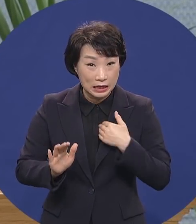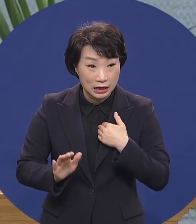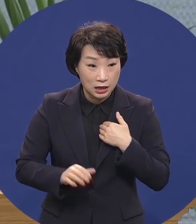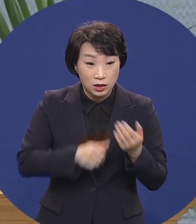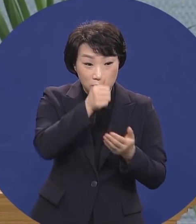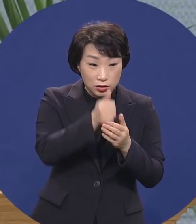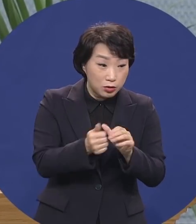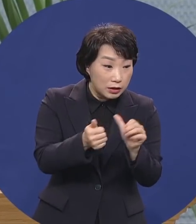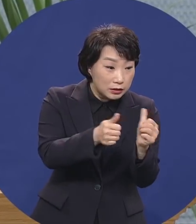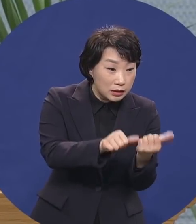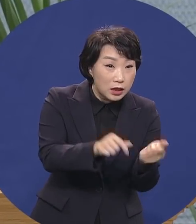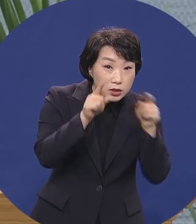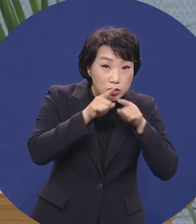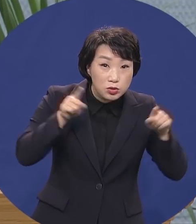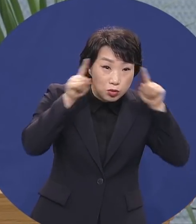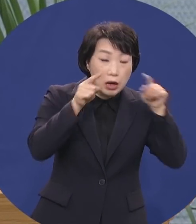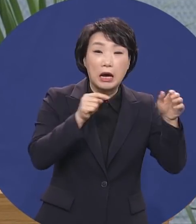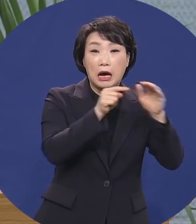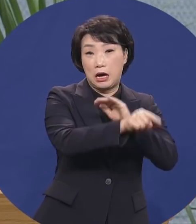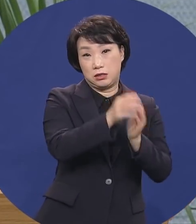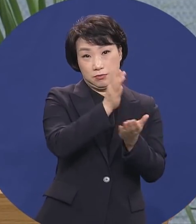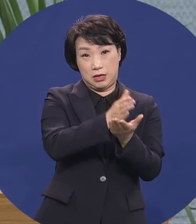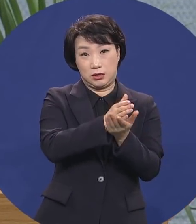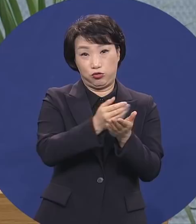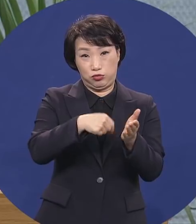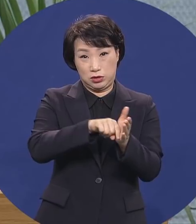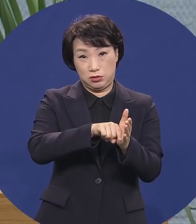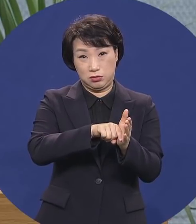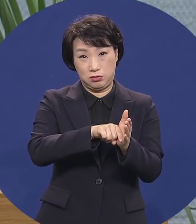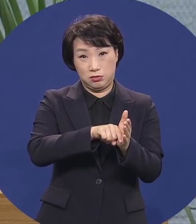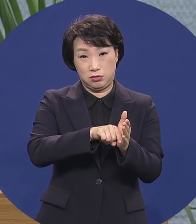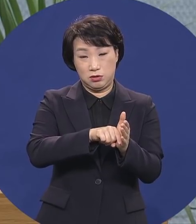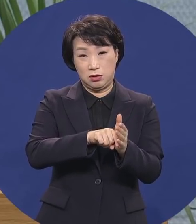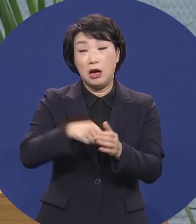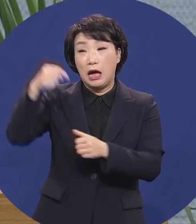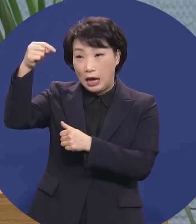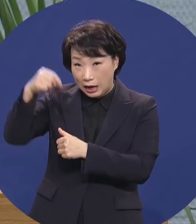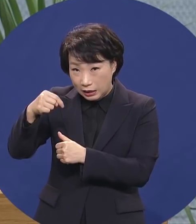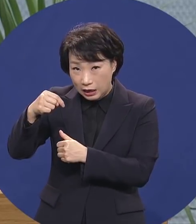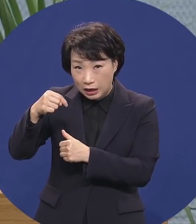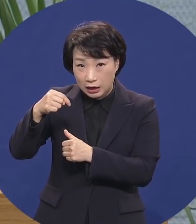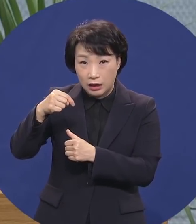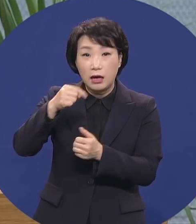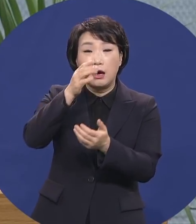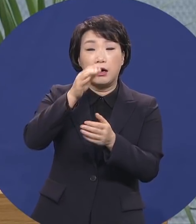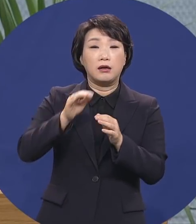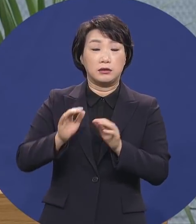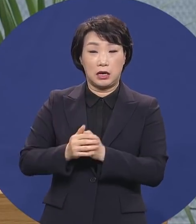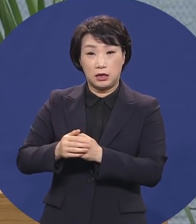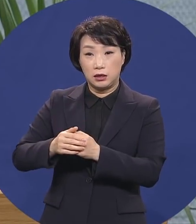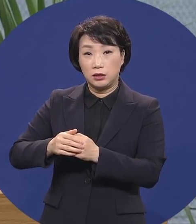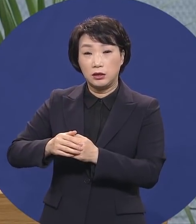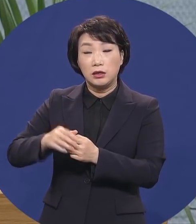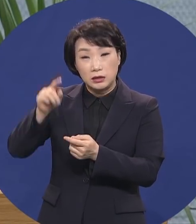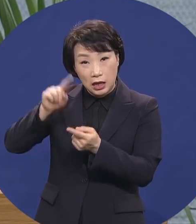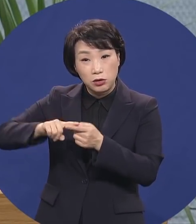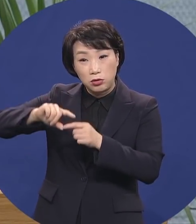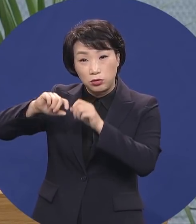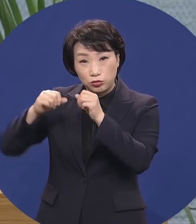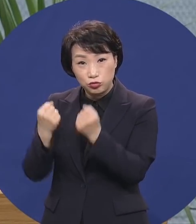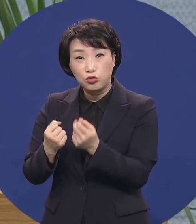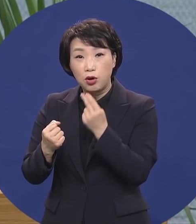죄와 사망과 지옥에 들어가지 말라고. 응? 이렇게 해라. 안 하면